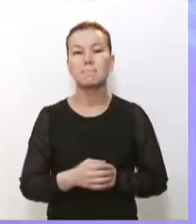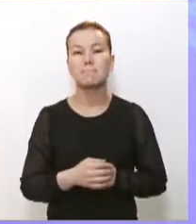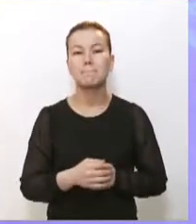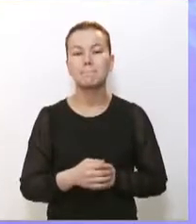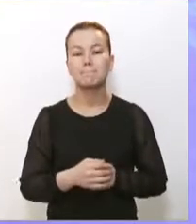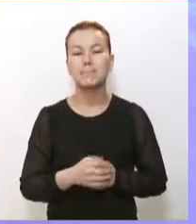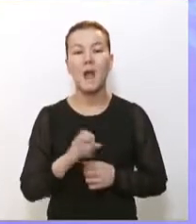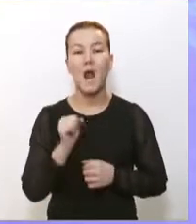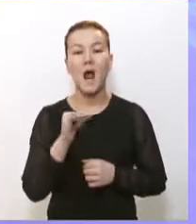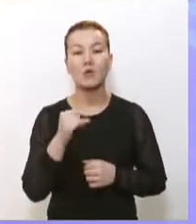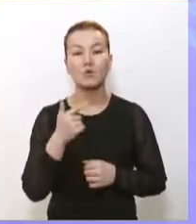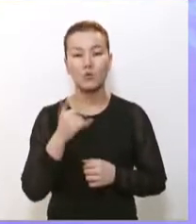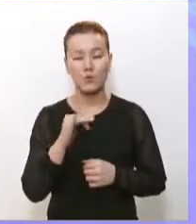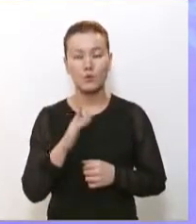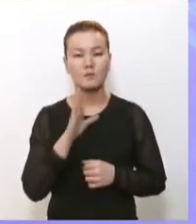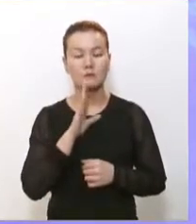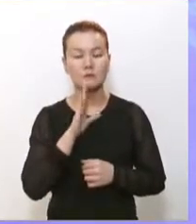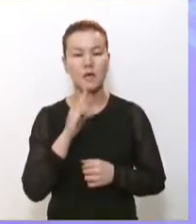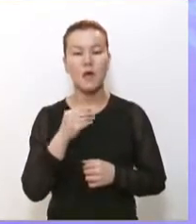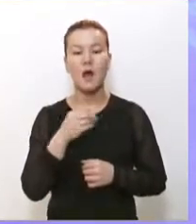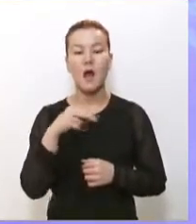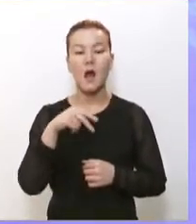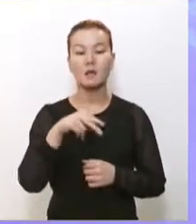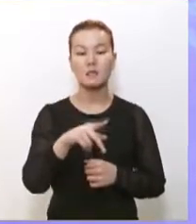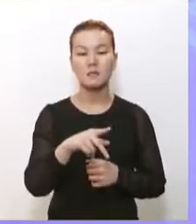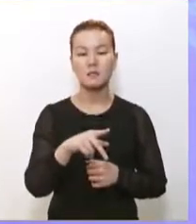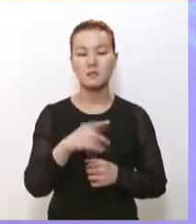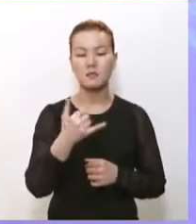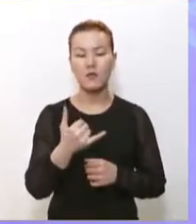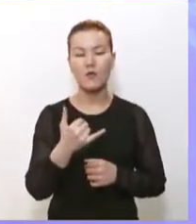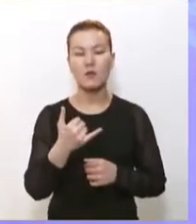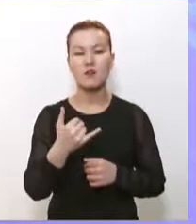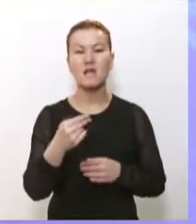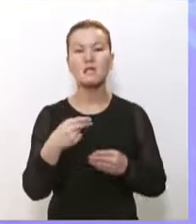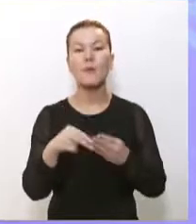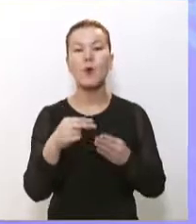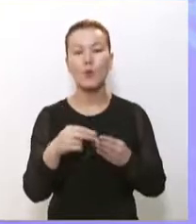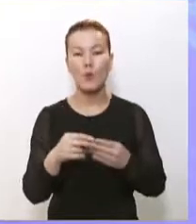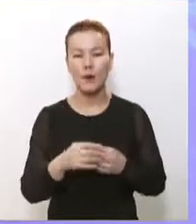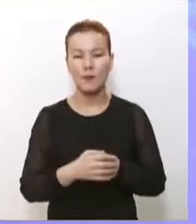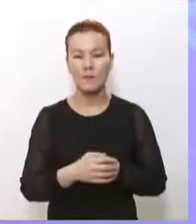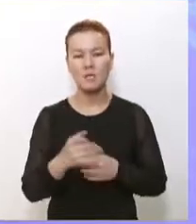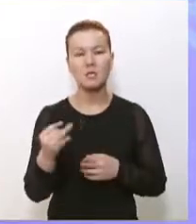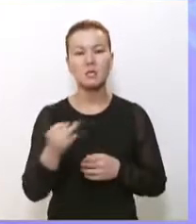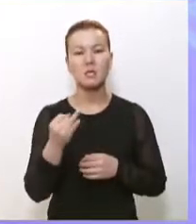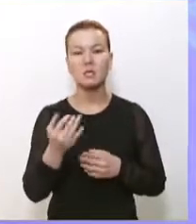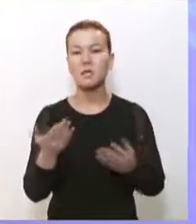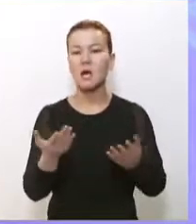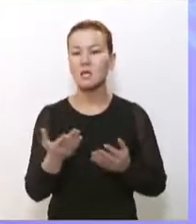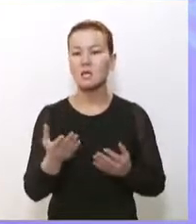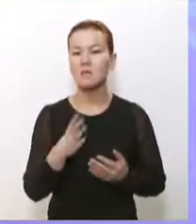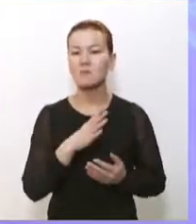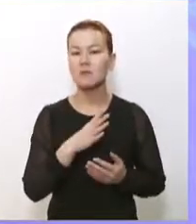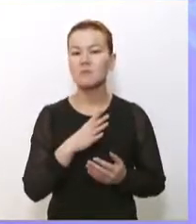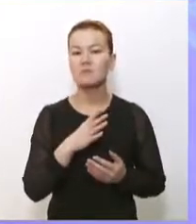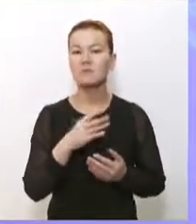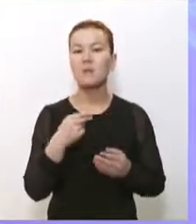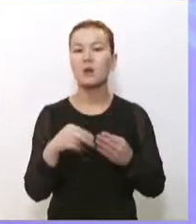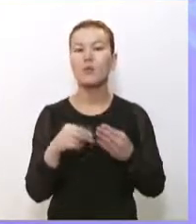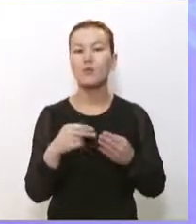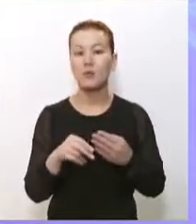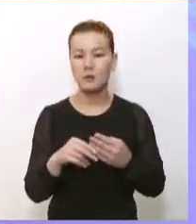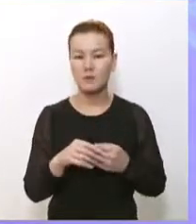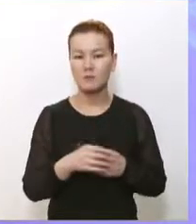потрудились. Айгуль сегодня, ребята, ходила за покупками. Интересно, какие же покупки